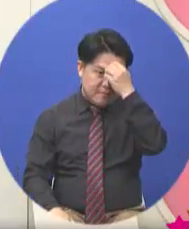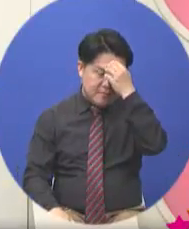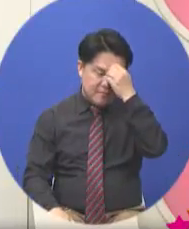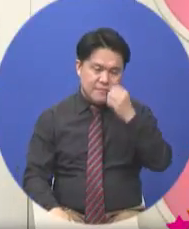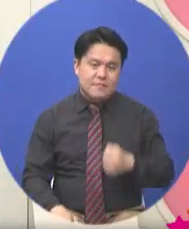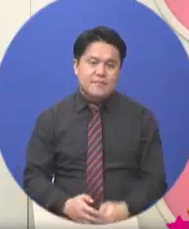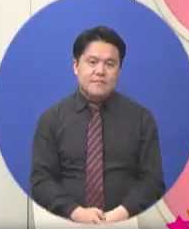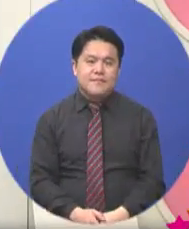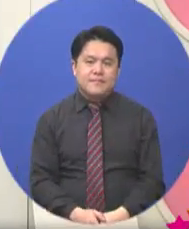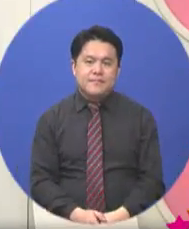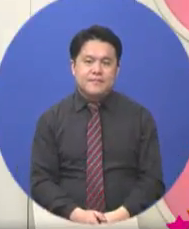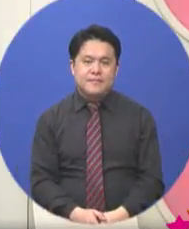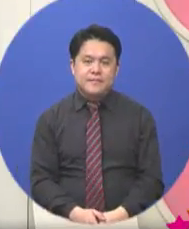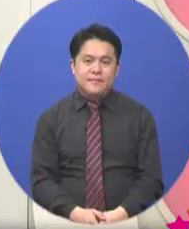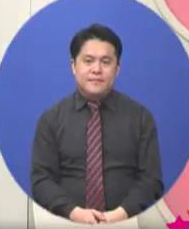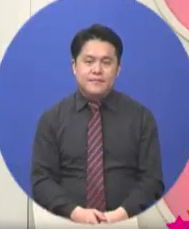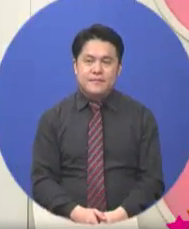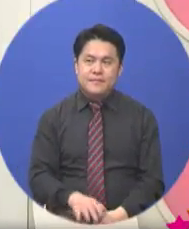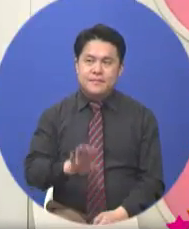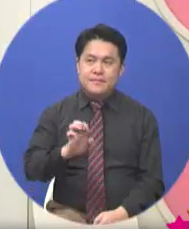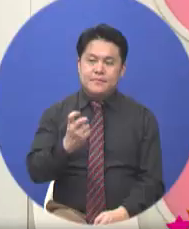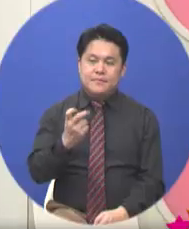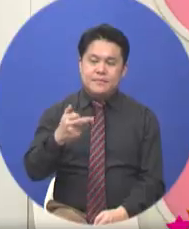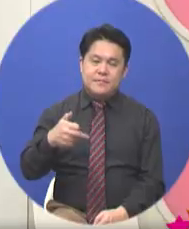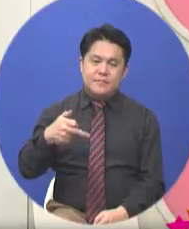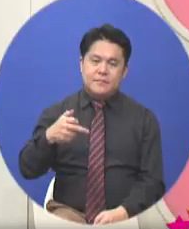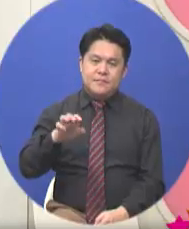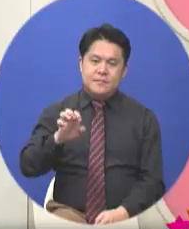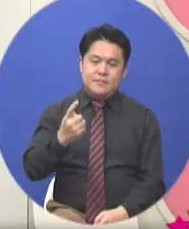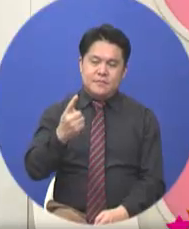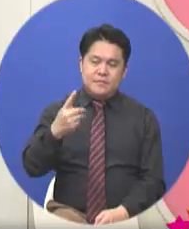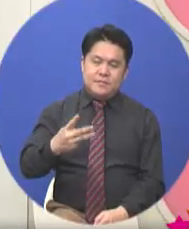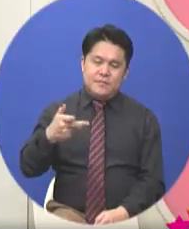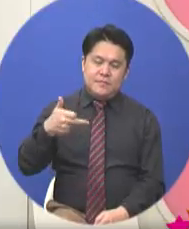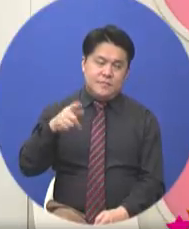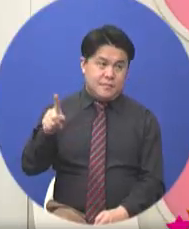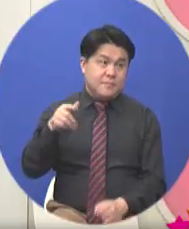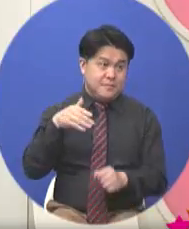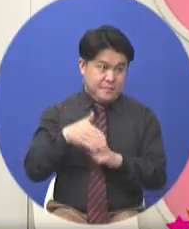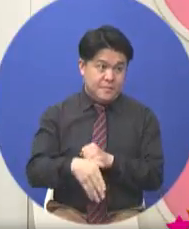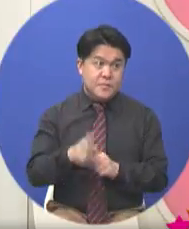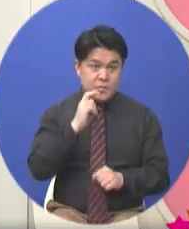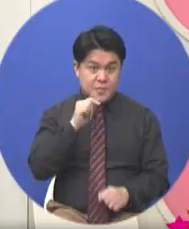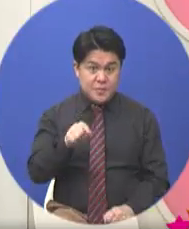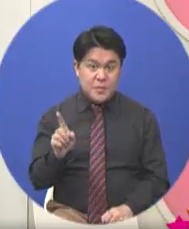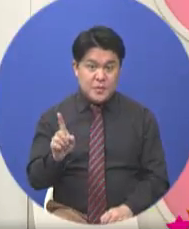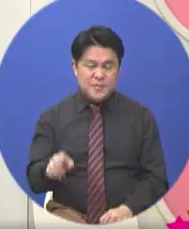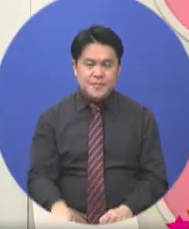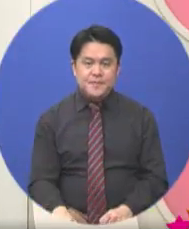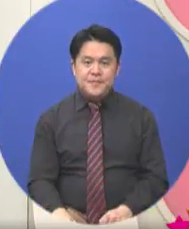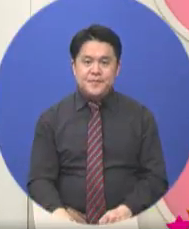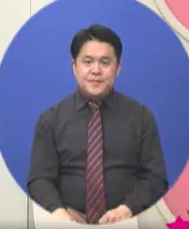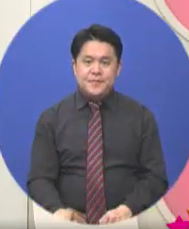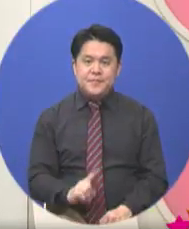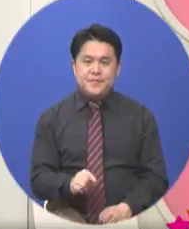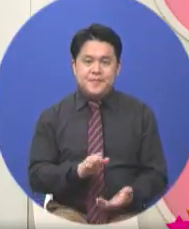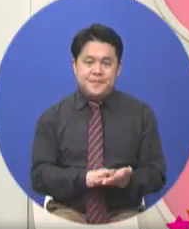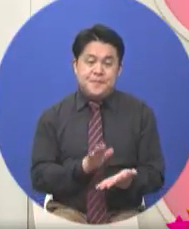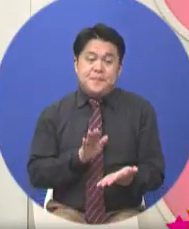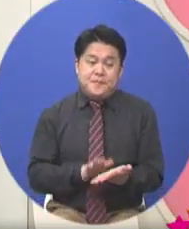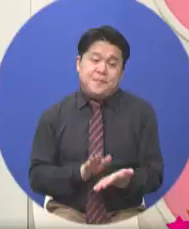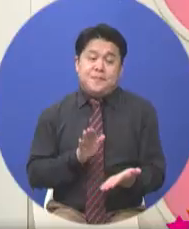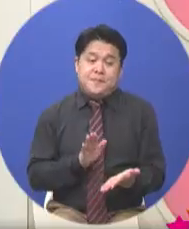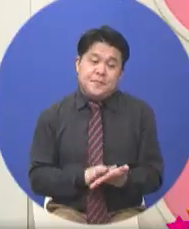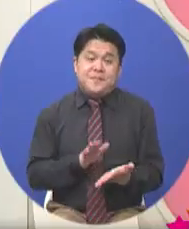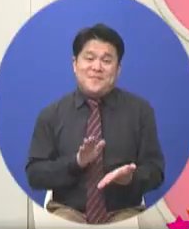빠른 노래들이 있었어요. 이 폴카, 그러니까 폭스트롯인데 이 노래가 아주 좀 그렇죠